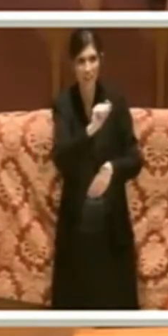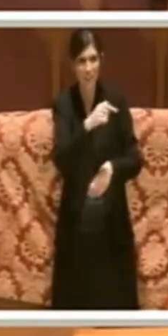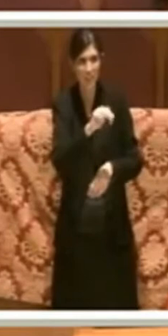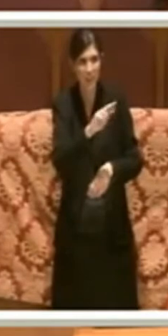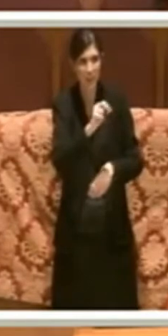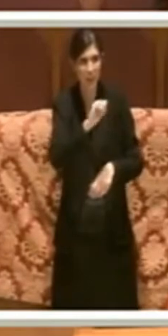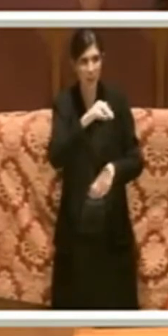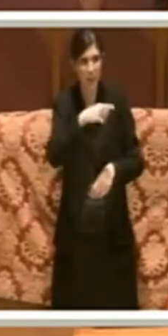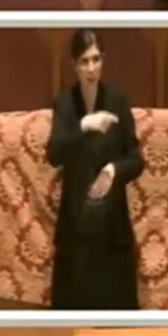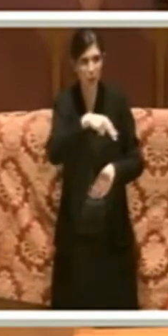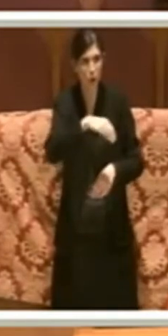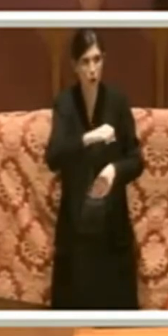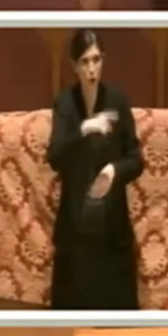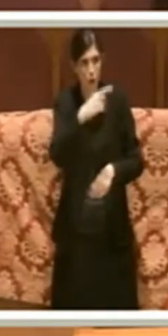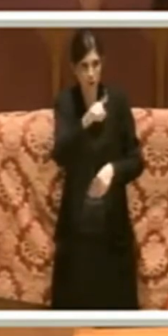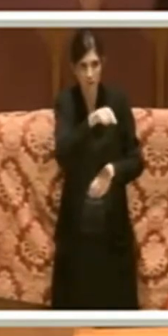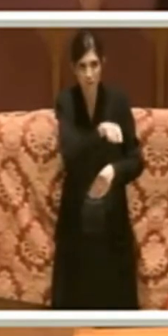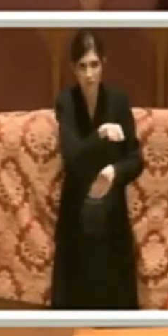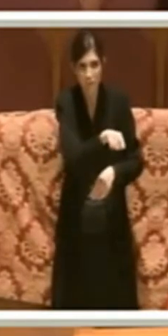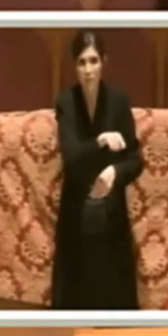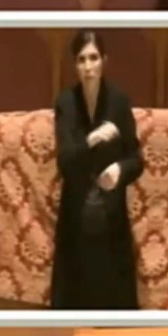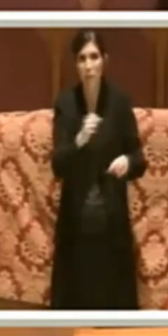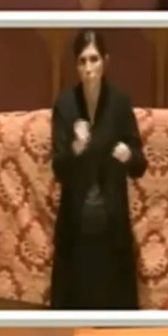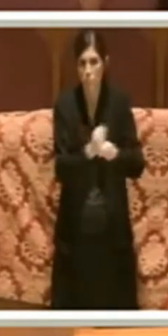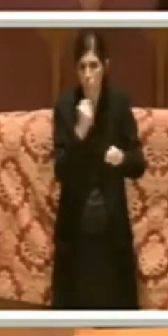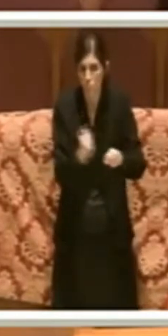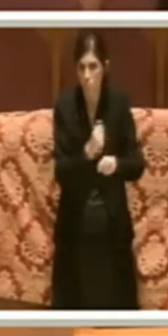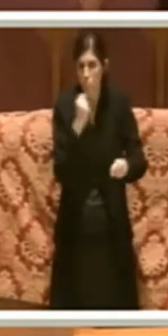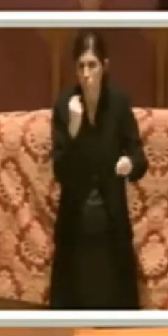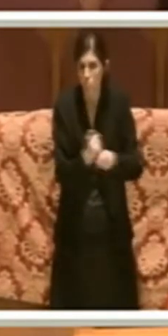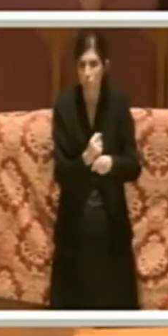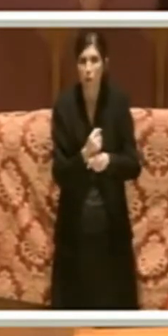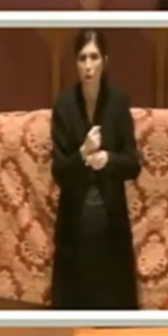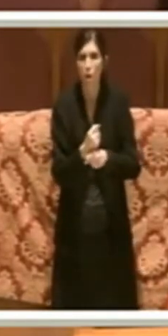alla ragioneria, agli uffici, l'assessorato.